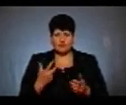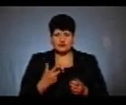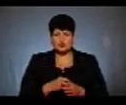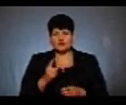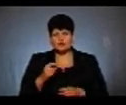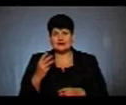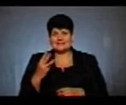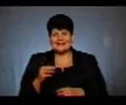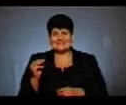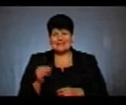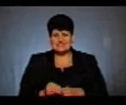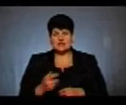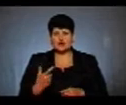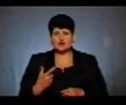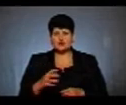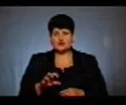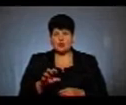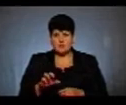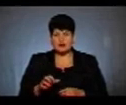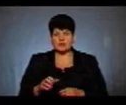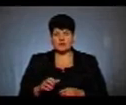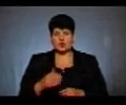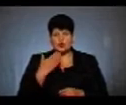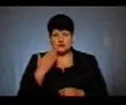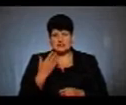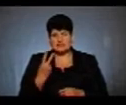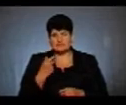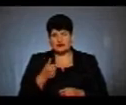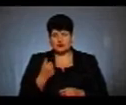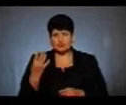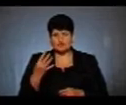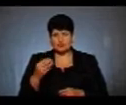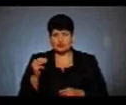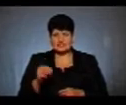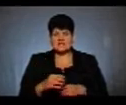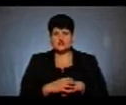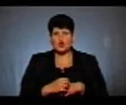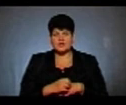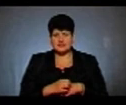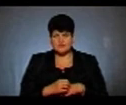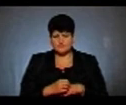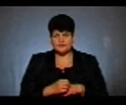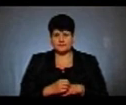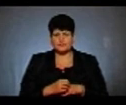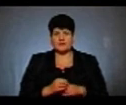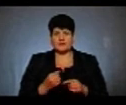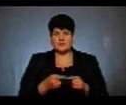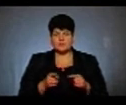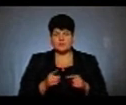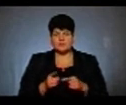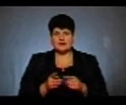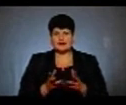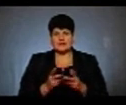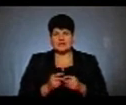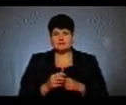130 тисяч собак, і останні два роки наш план закладено 40 тисяч котів. Я думаю, що та кількість особливо по котах буде